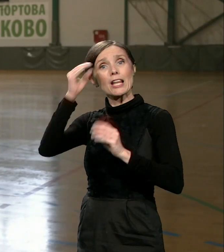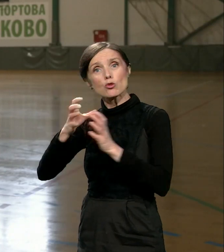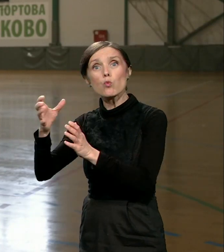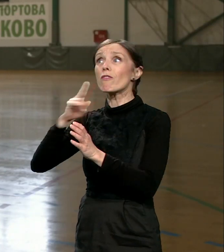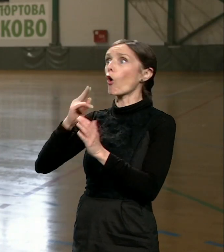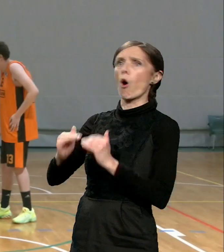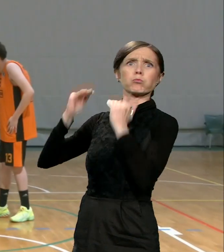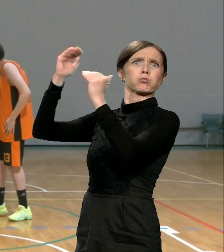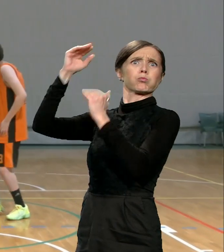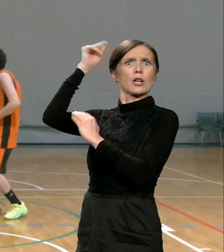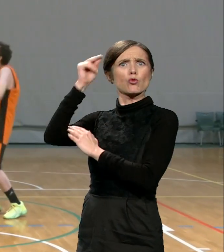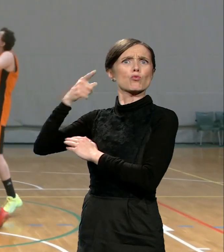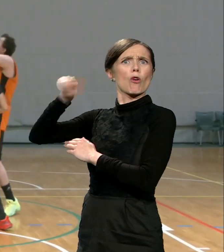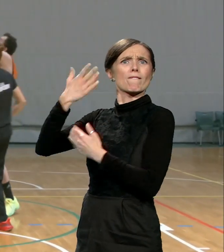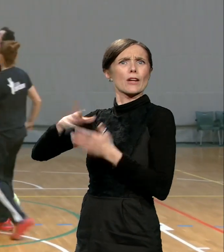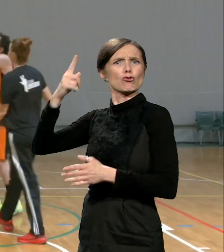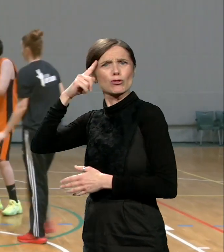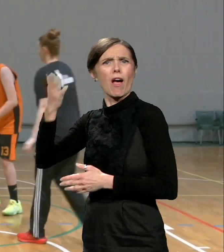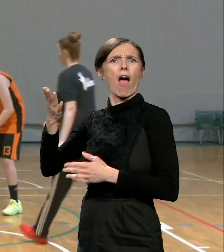poznaju pravila igre.